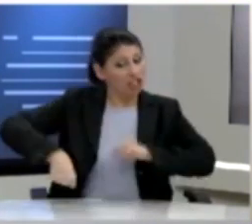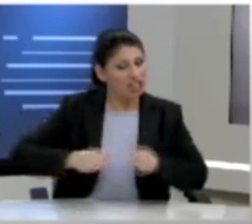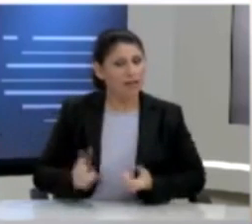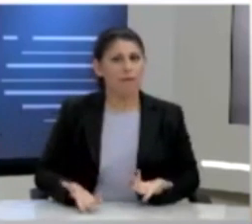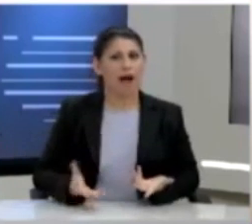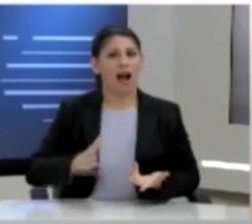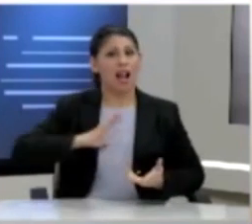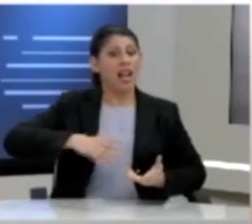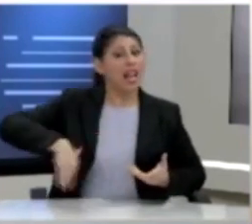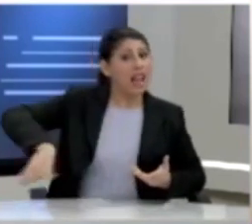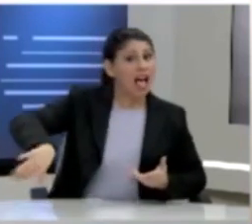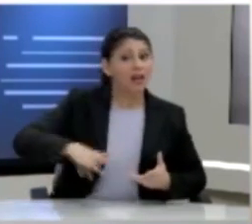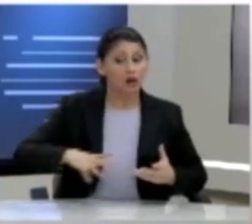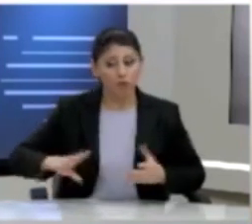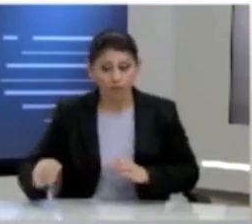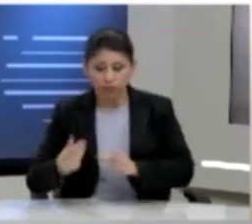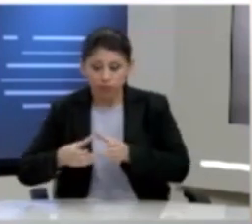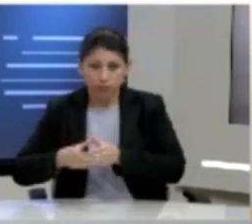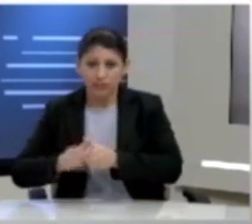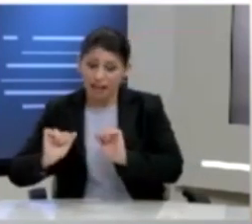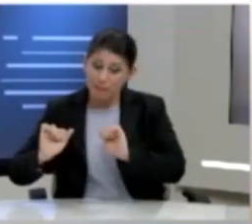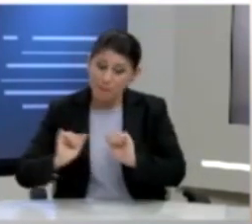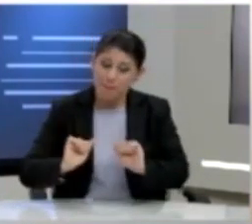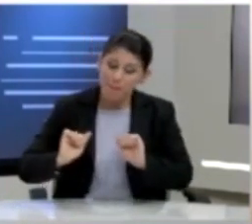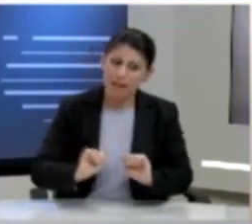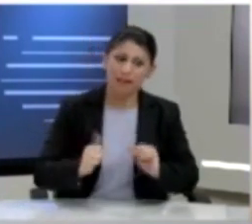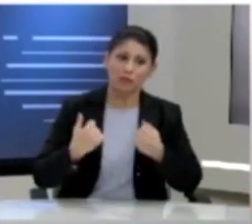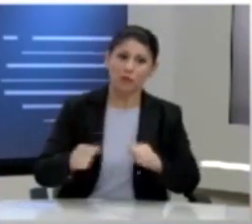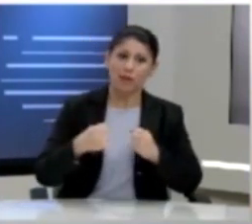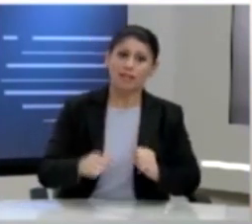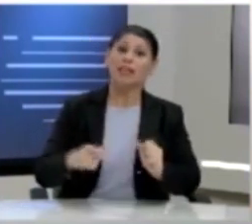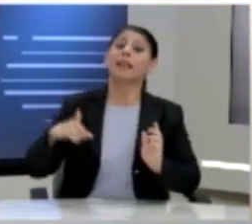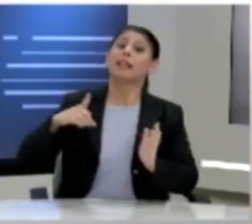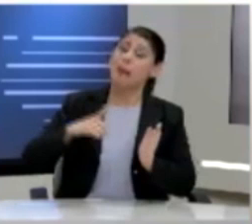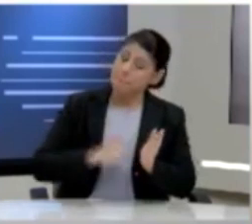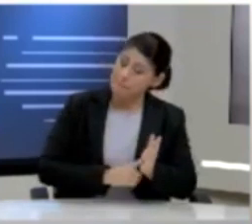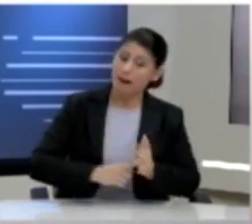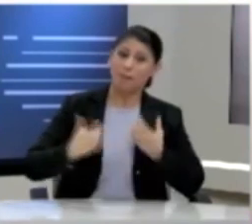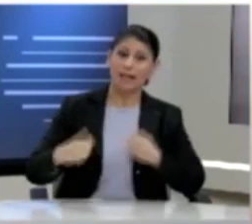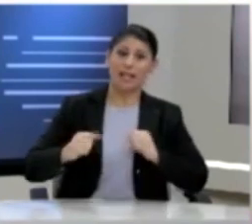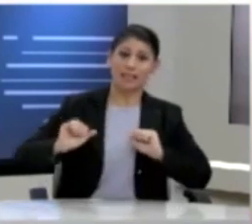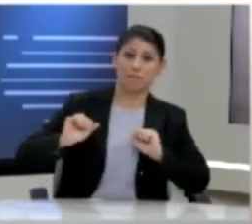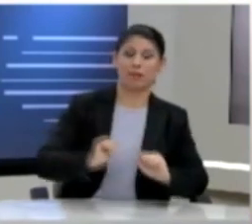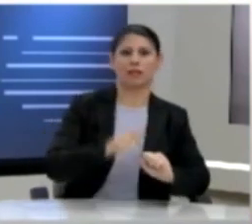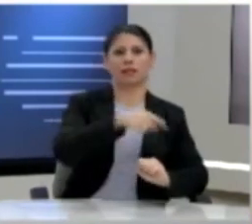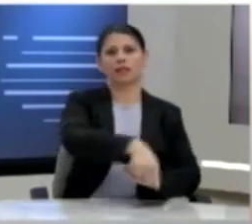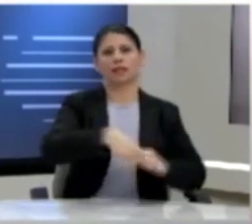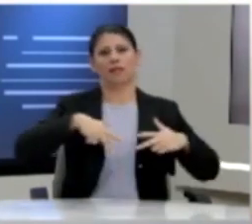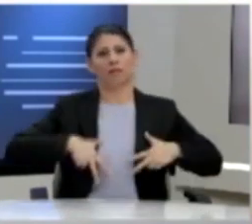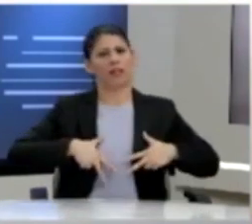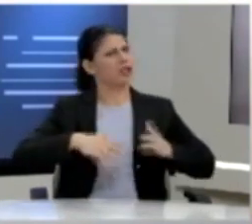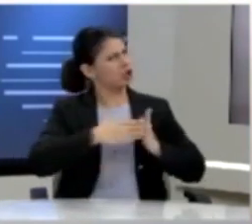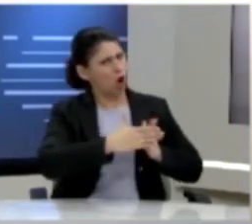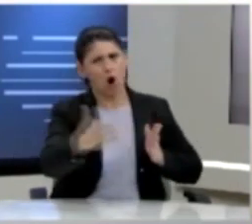του, ο λαϊκός παράγοντας και η πίεση που μπορεί να ασκεί και πρέπει να ασκεί προς την κυβέρνηση, προς